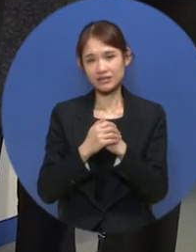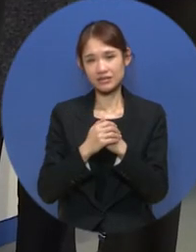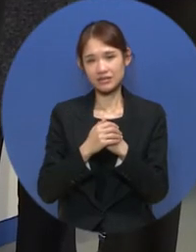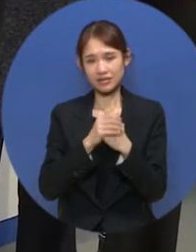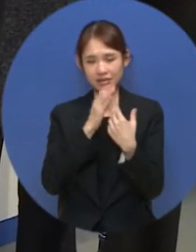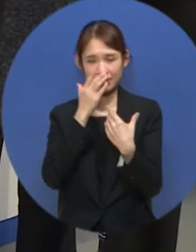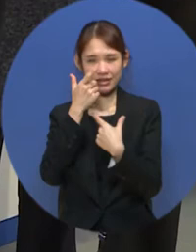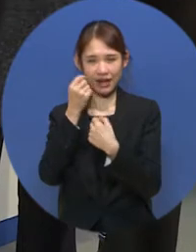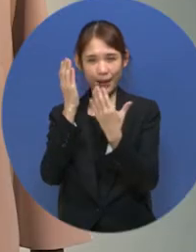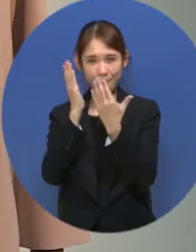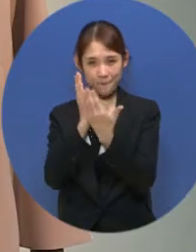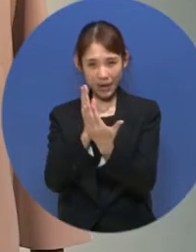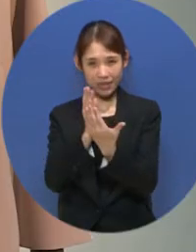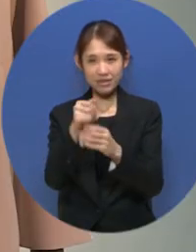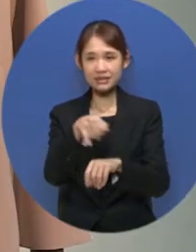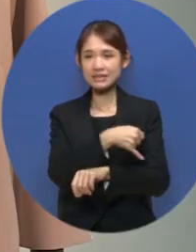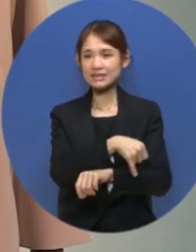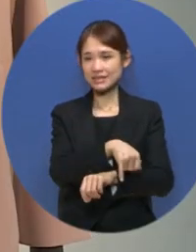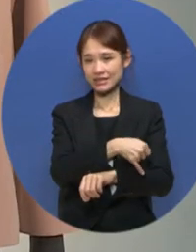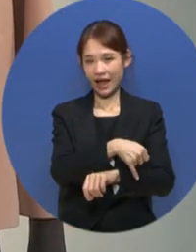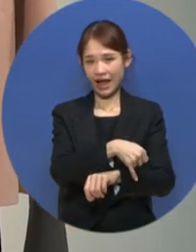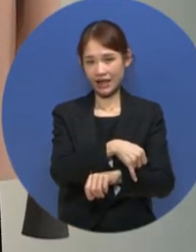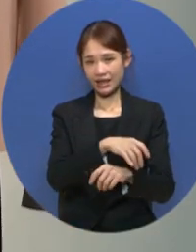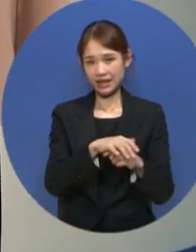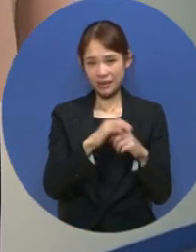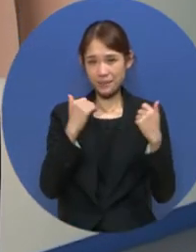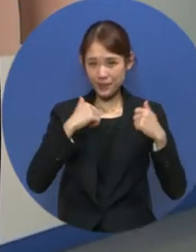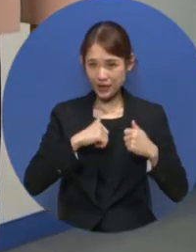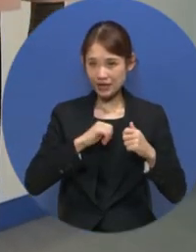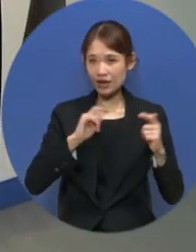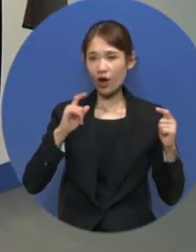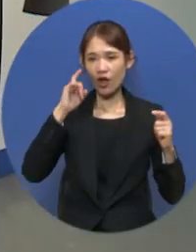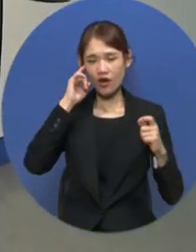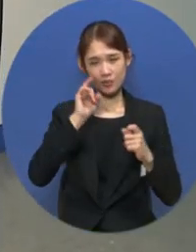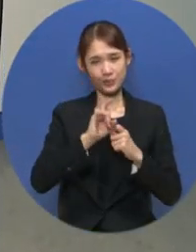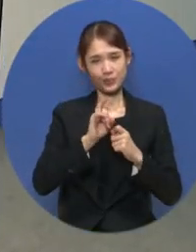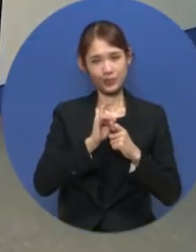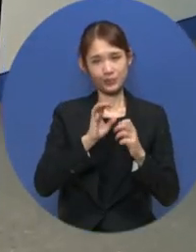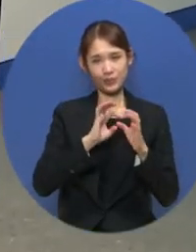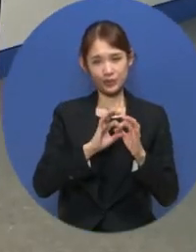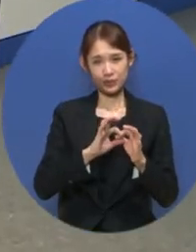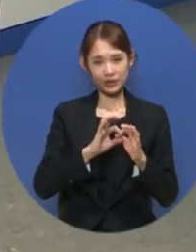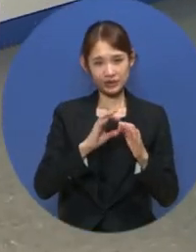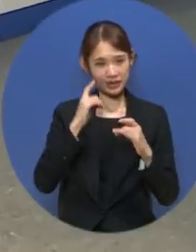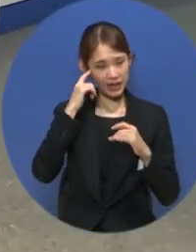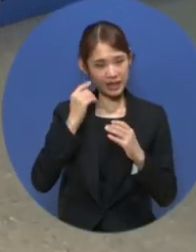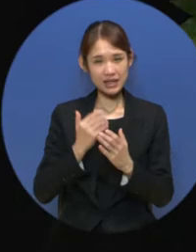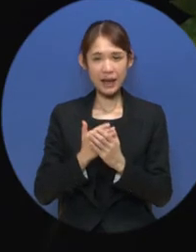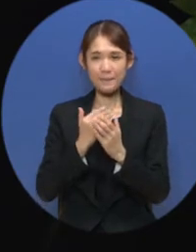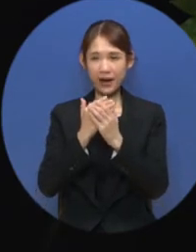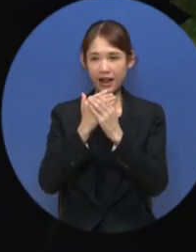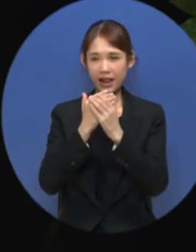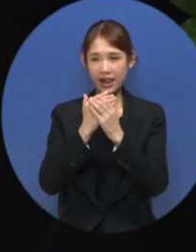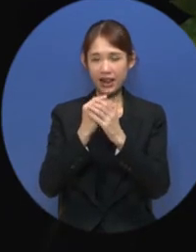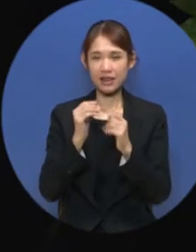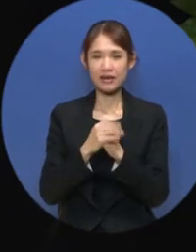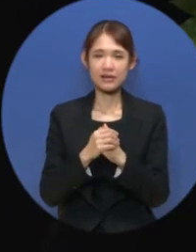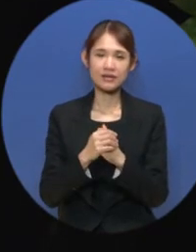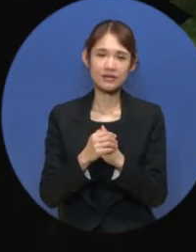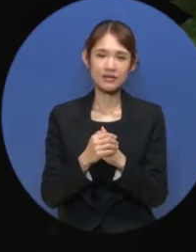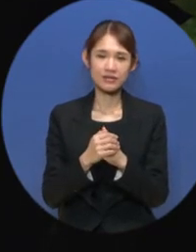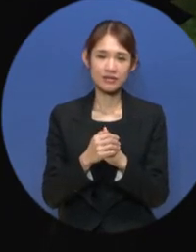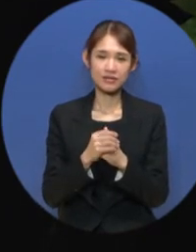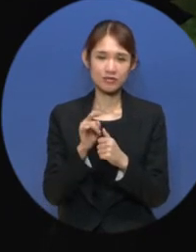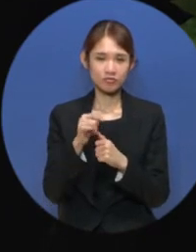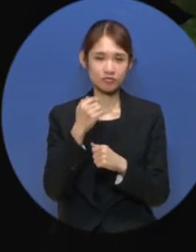최적화된 디자인과 핏 이제 이런 것들을 염두에 두고서 개발이 된 상품들인 거죠. 아. 네네. 그래서